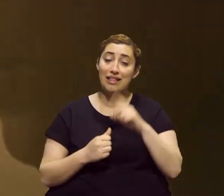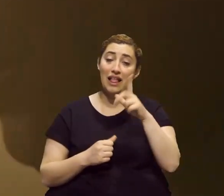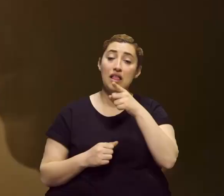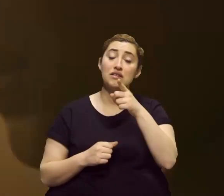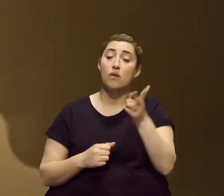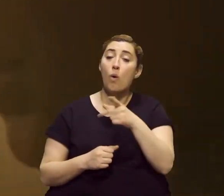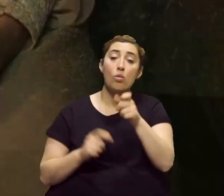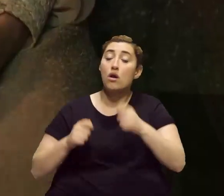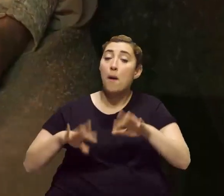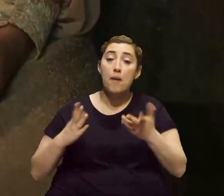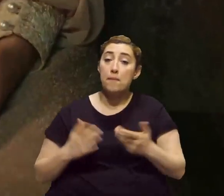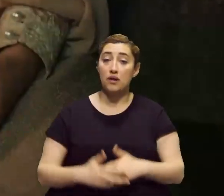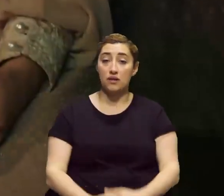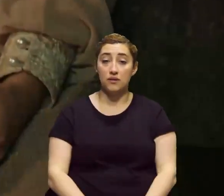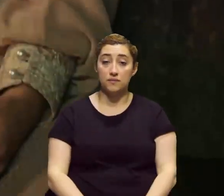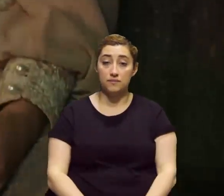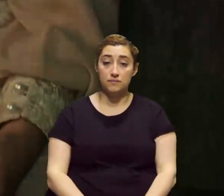Leyla seni öldüremedi.